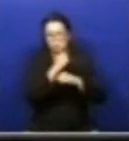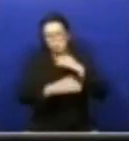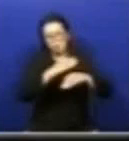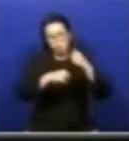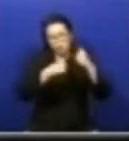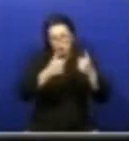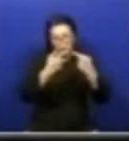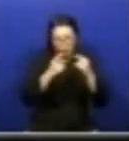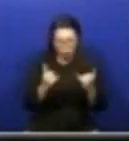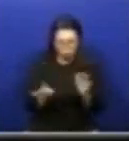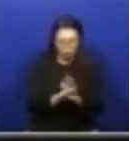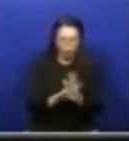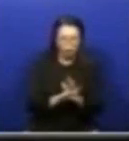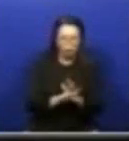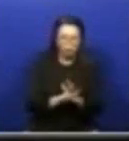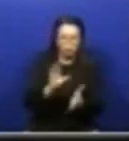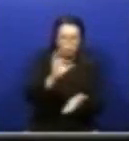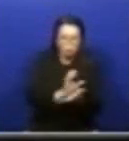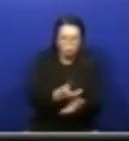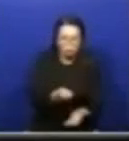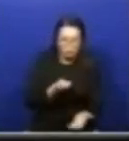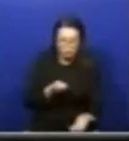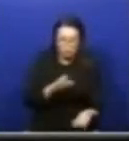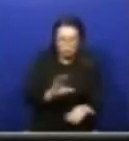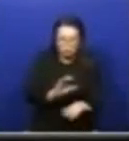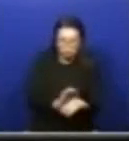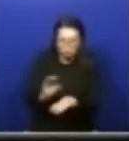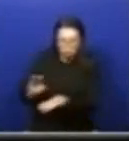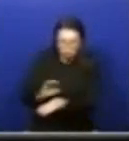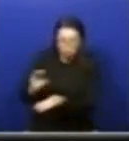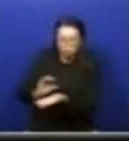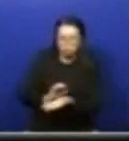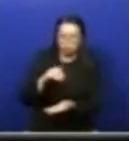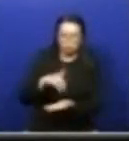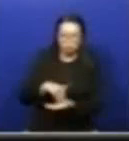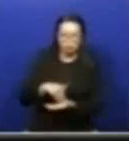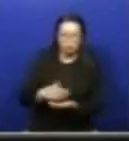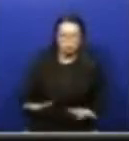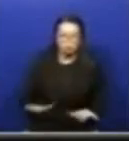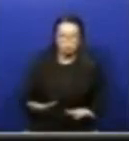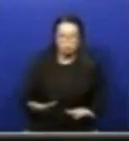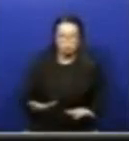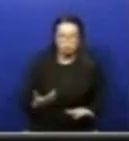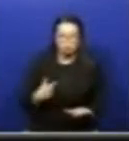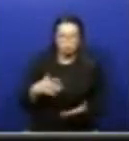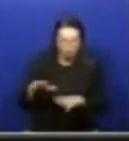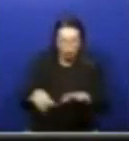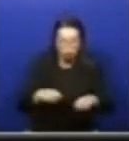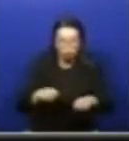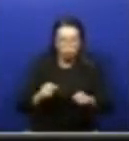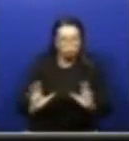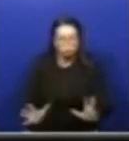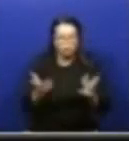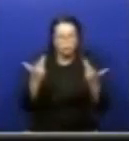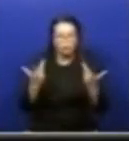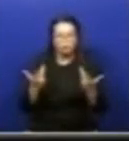เอากลับหมดกระทรวงศึกษาธิการนี่มันเป็นกระทรวงสร้างคนมันเป็นกระทรวงสร้างชาติผม